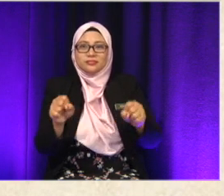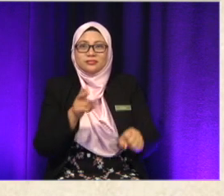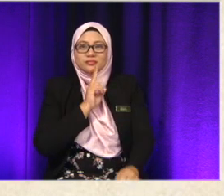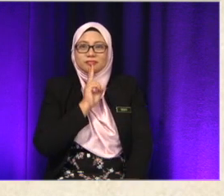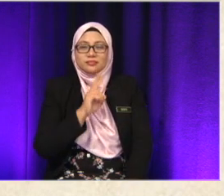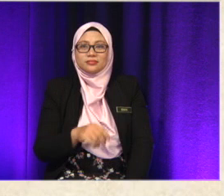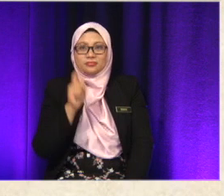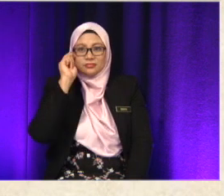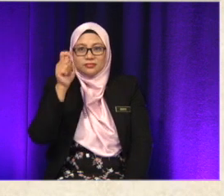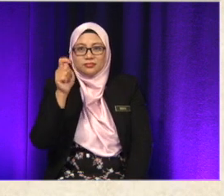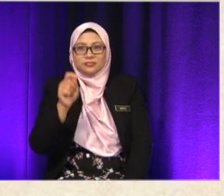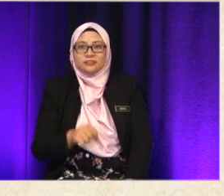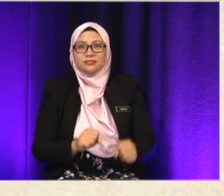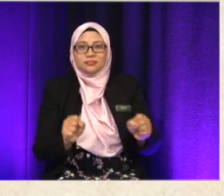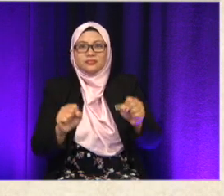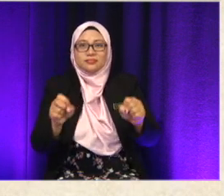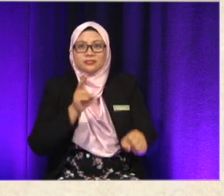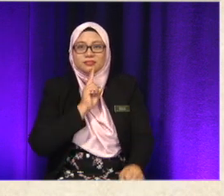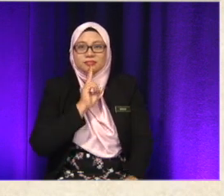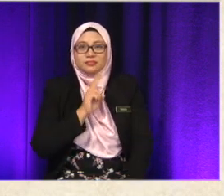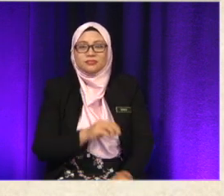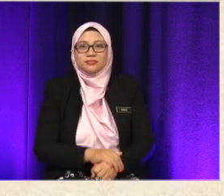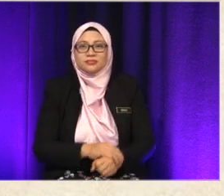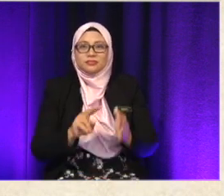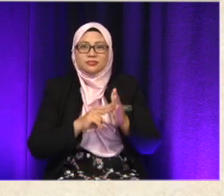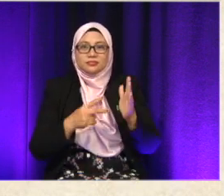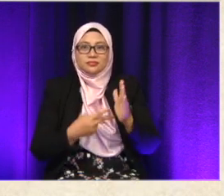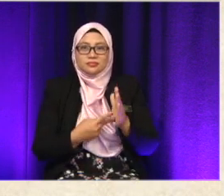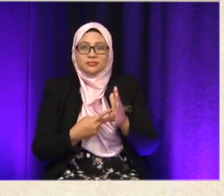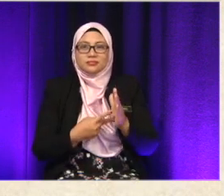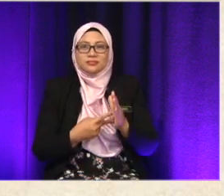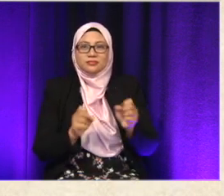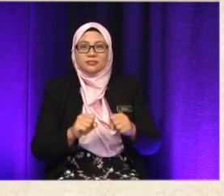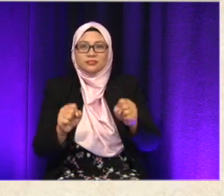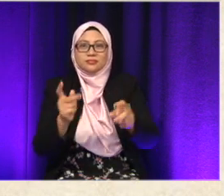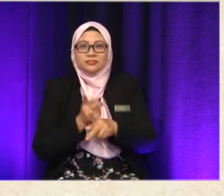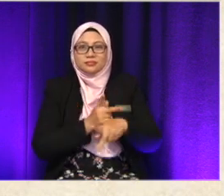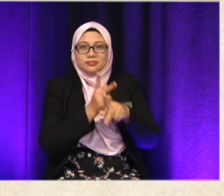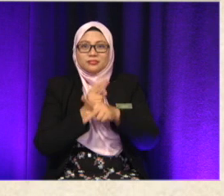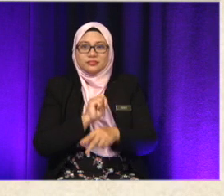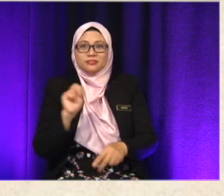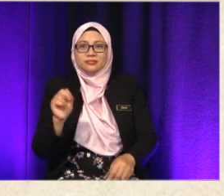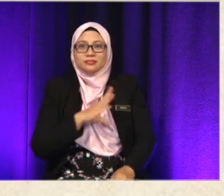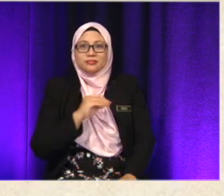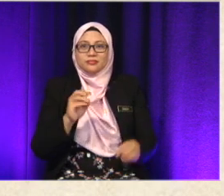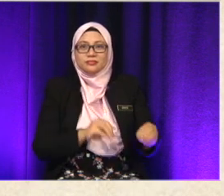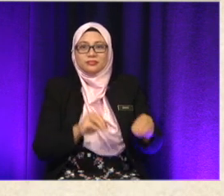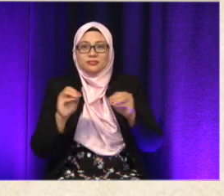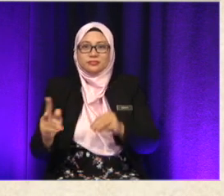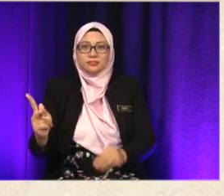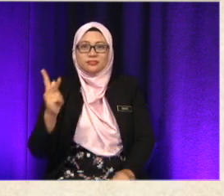sistem hidrolik. Okey, jadi sistem hidrolik ni ditakdir sebagai sistem kawalan, okey, dan pemindahan